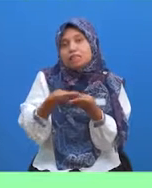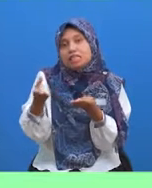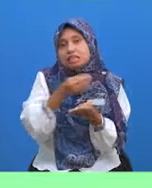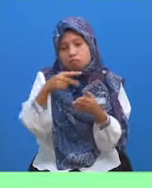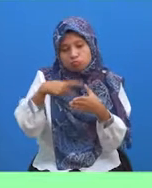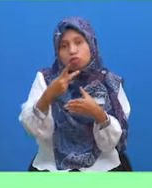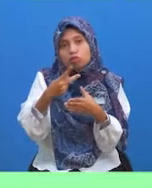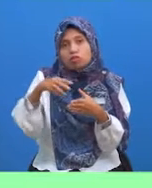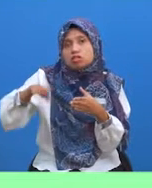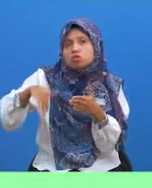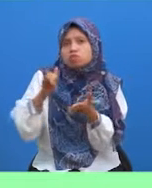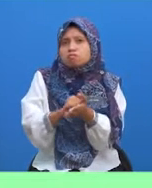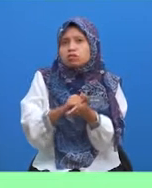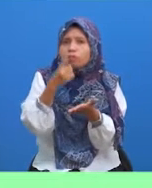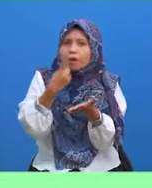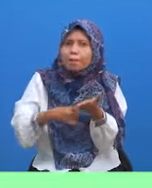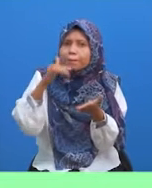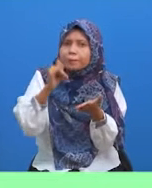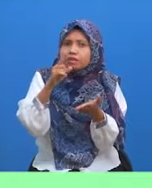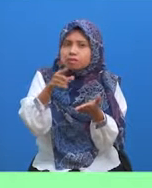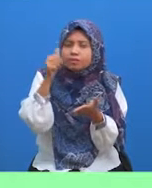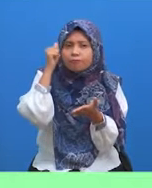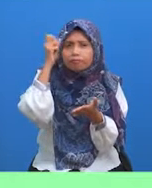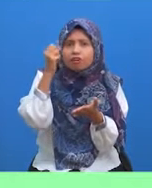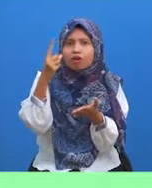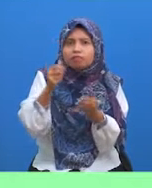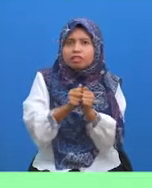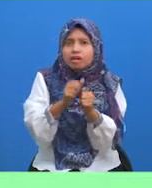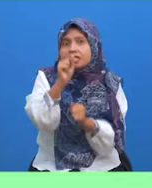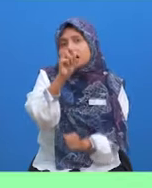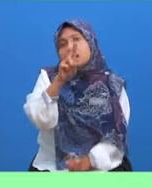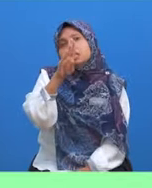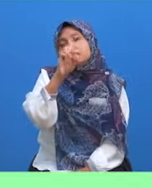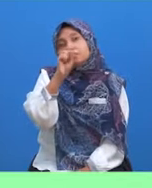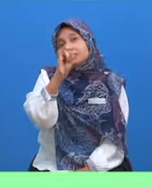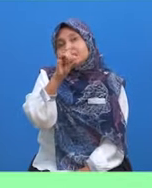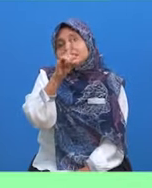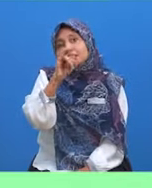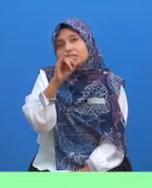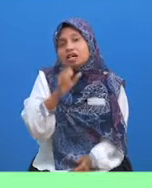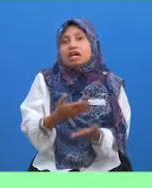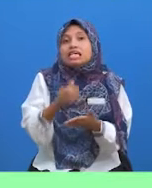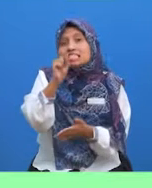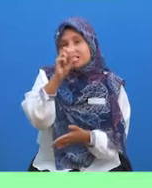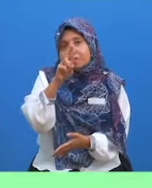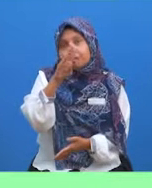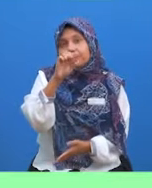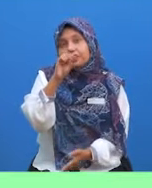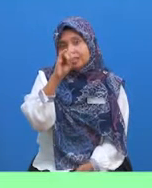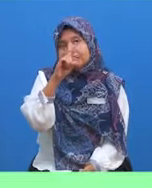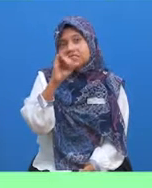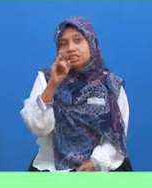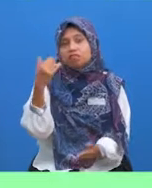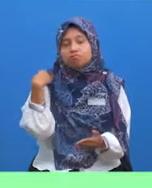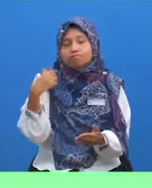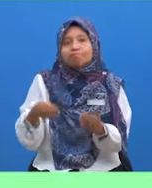apa yang Anda faham dengan subsidi subsidi adalah satu bentuk bantuan keuangan yang